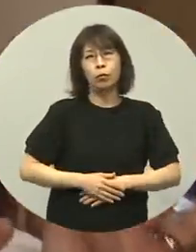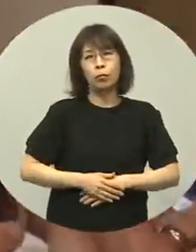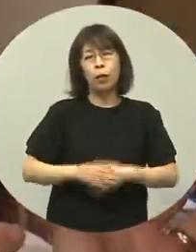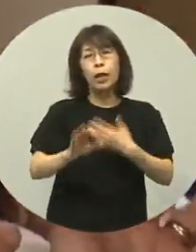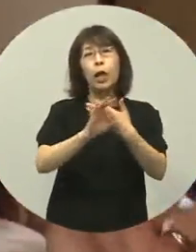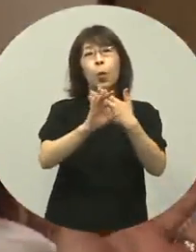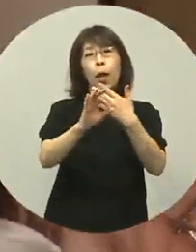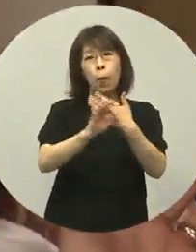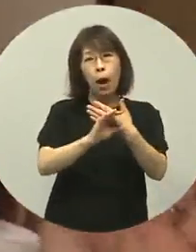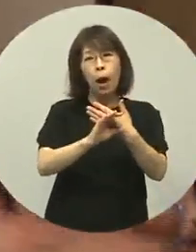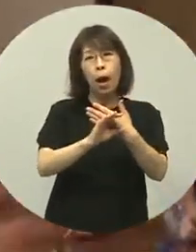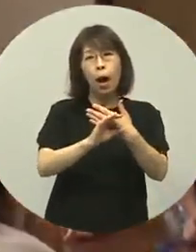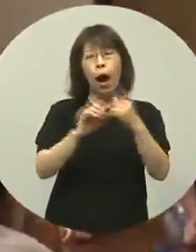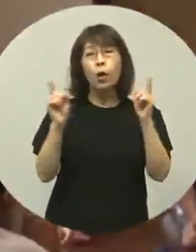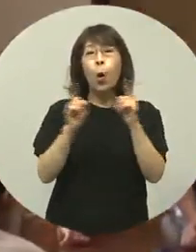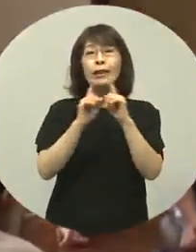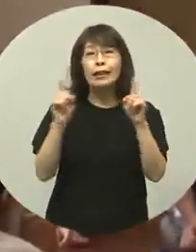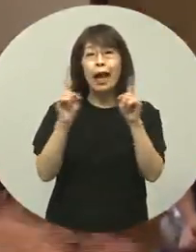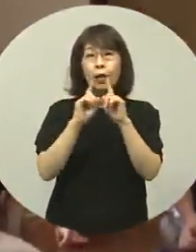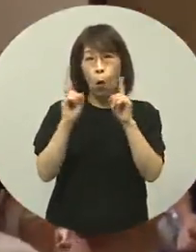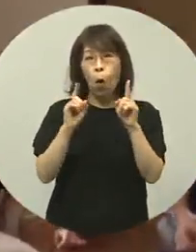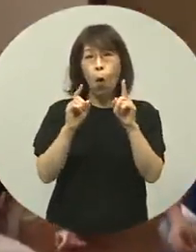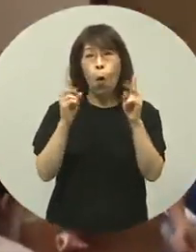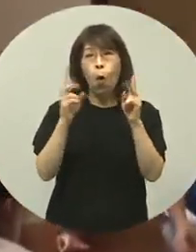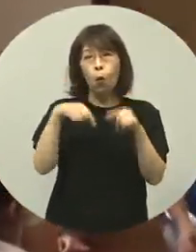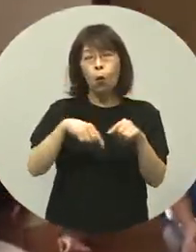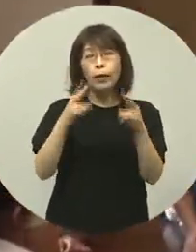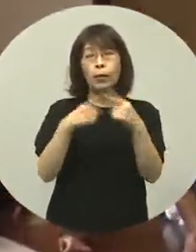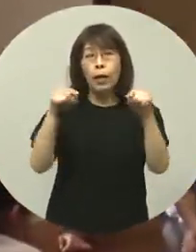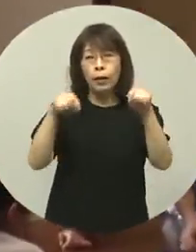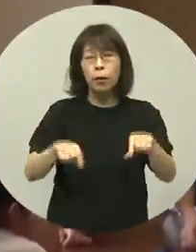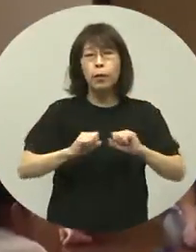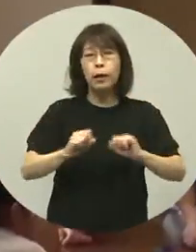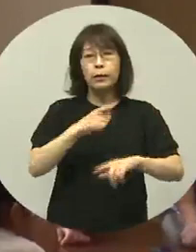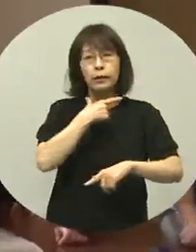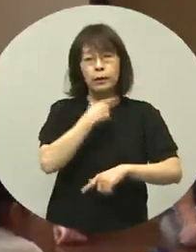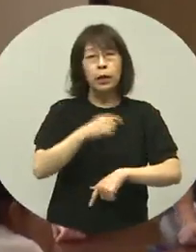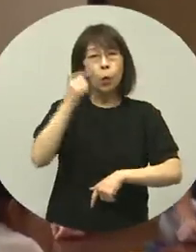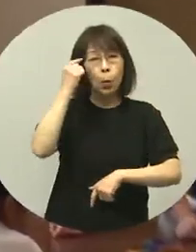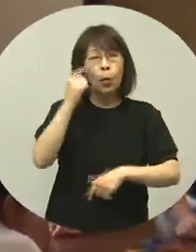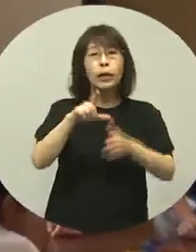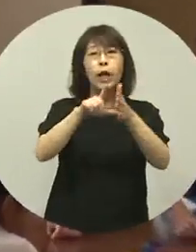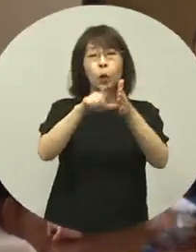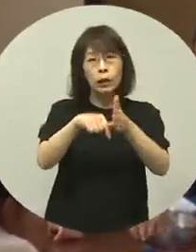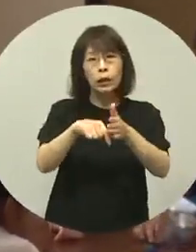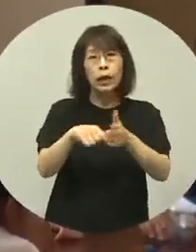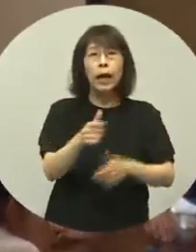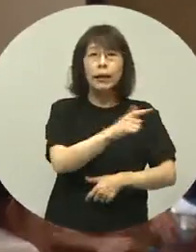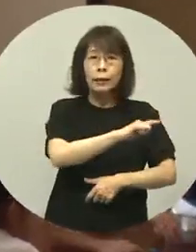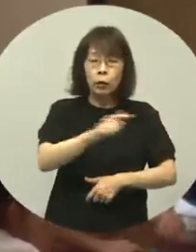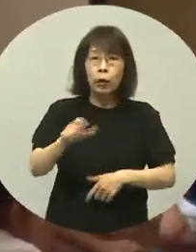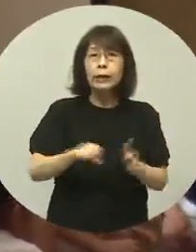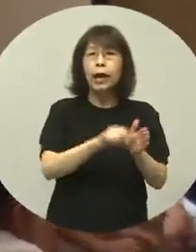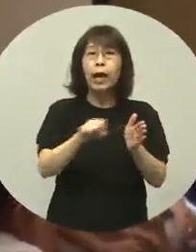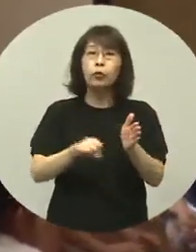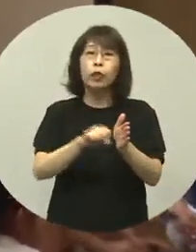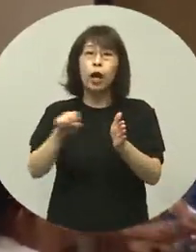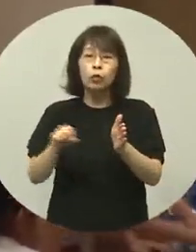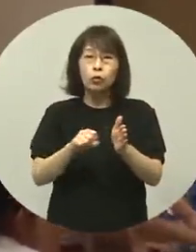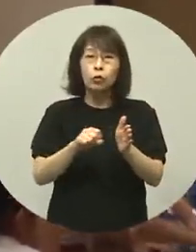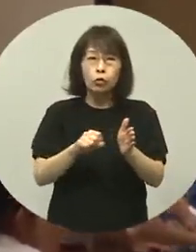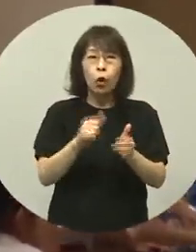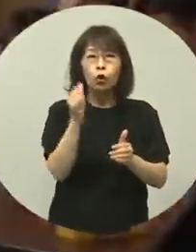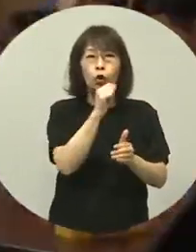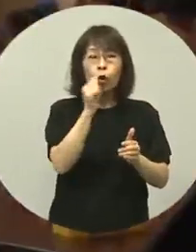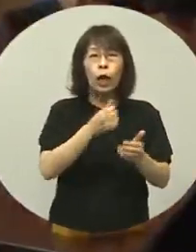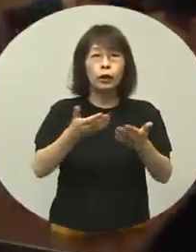ばコンサートをここでイベントをやりたいなとかいう時に、いろいろなサークルさんを紹介していただいた